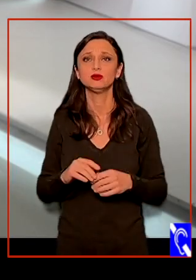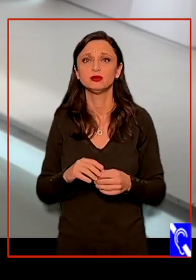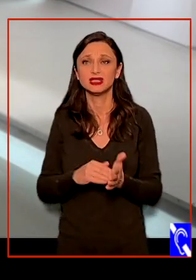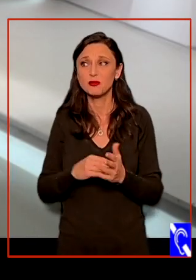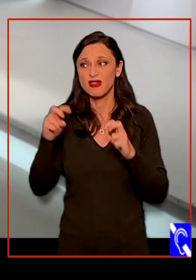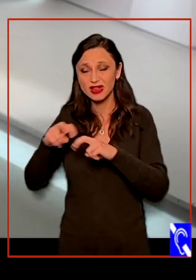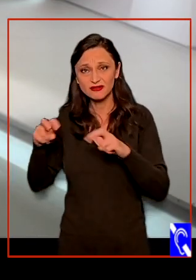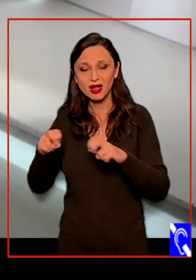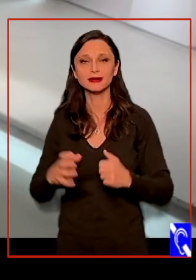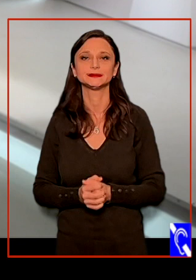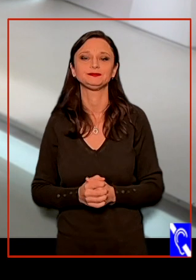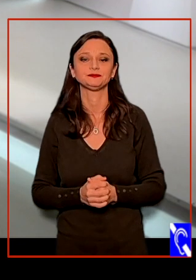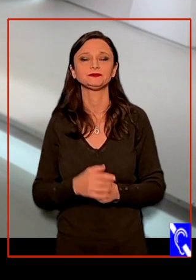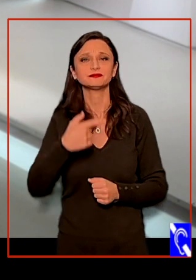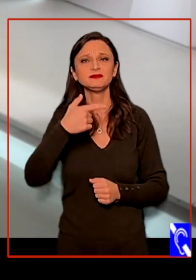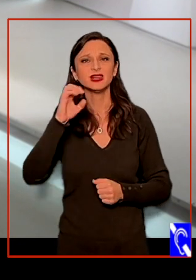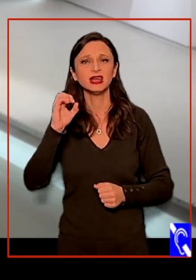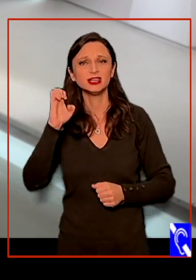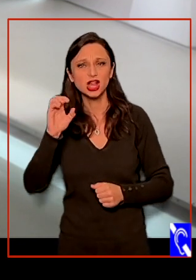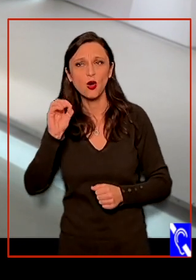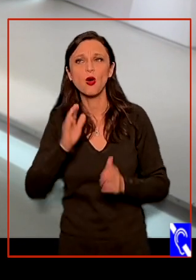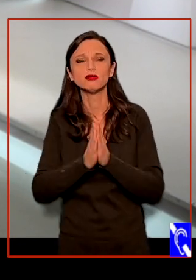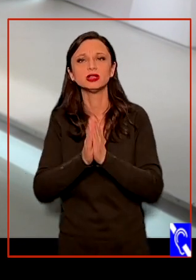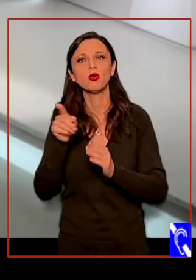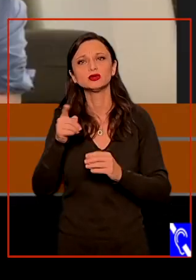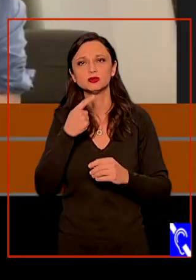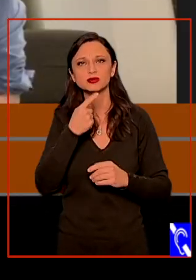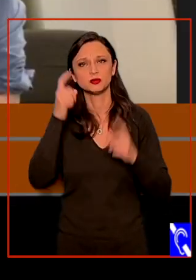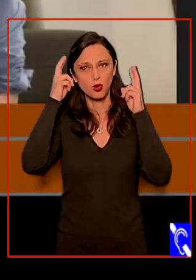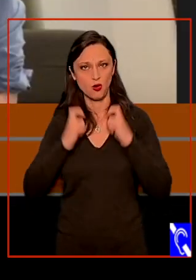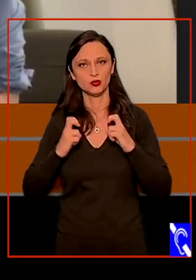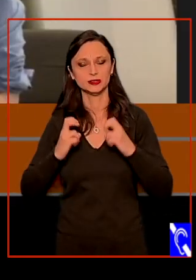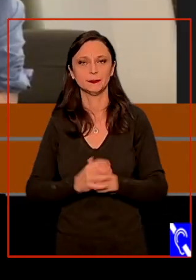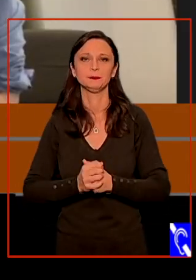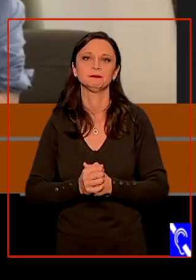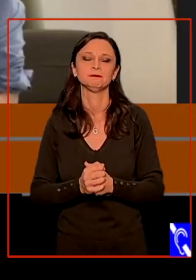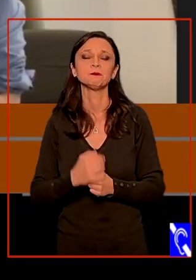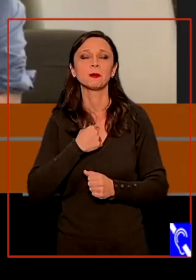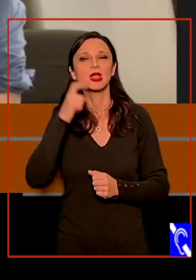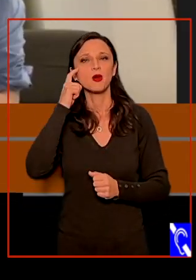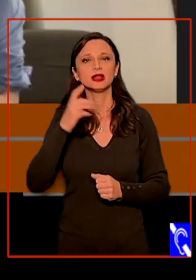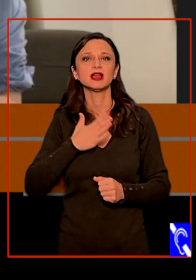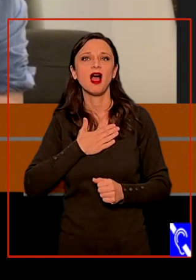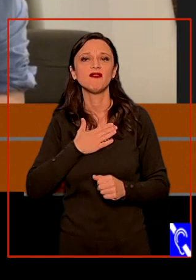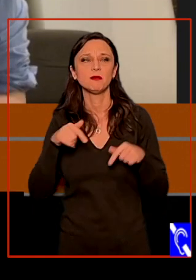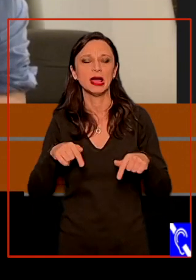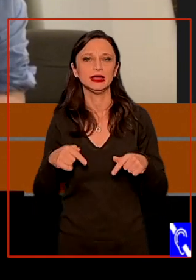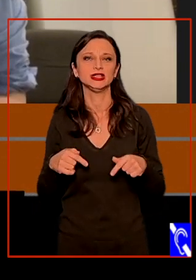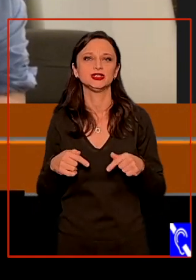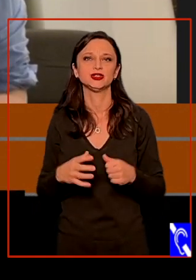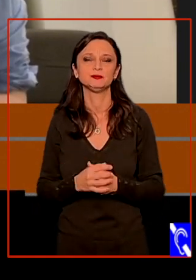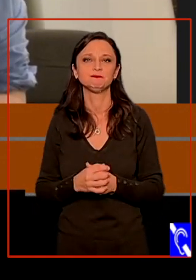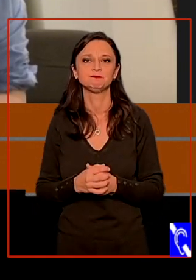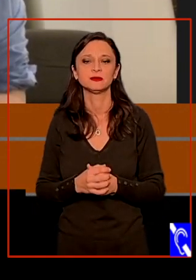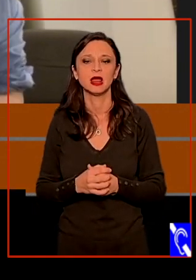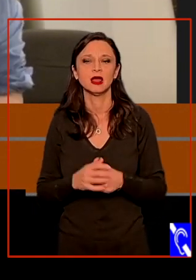intervenției noastre și te rog, Geo, pe tine să abordezi acum problema. Eu cred că avem aici, așa dacă aș putea să concluzionez, sunt